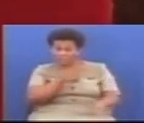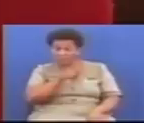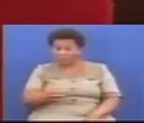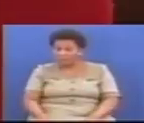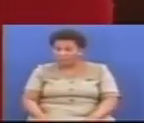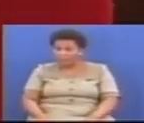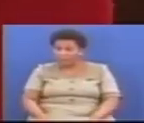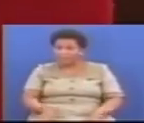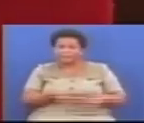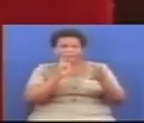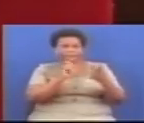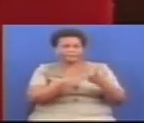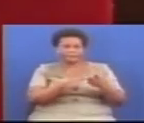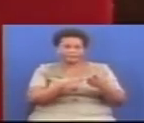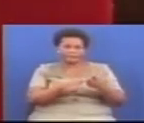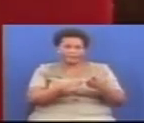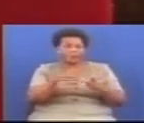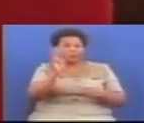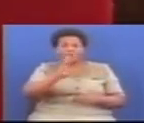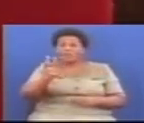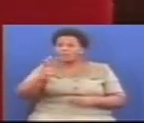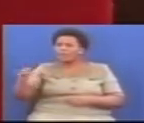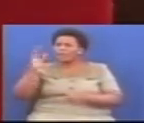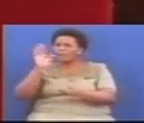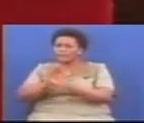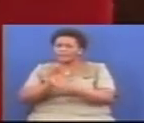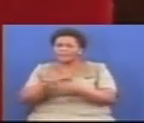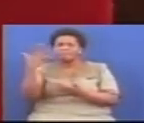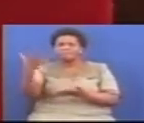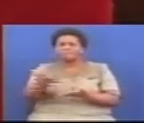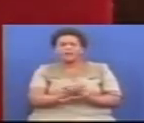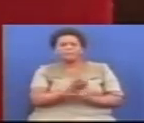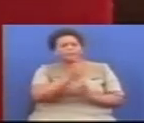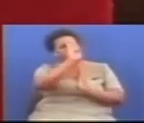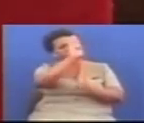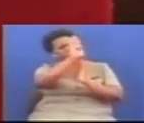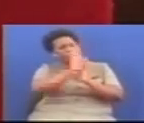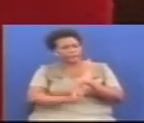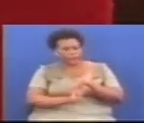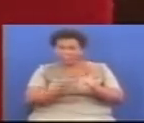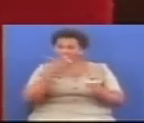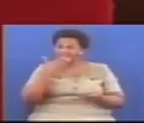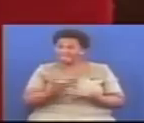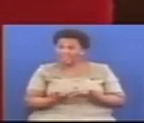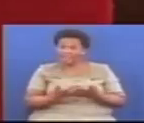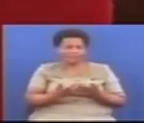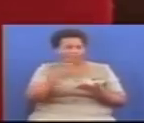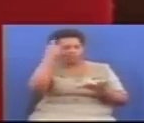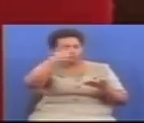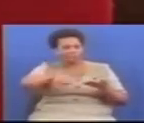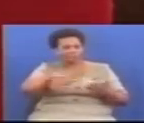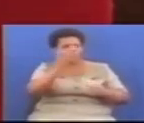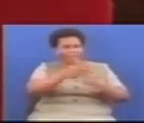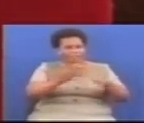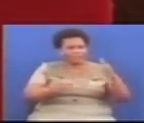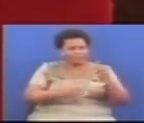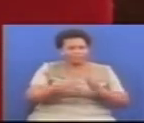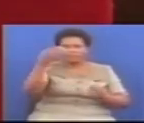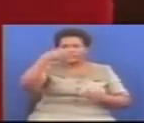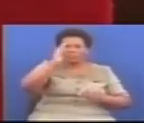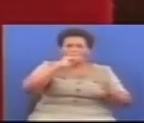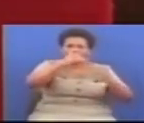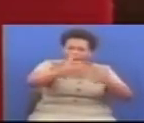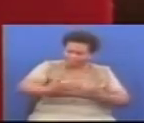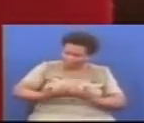sasa mapato yake yamechukuliwa na serikali ikiwemo kodi ya majengo pale Mtwara Mjini na nchi mzima kiujumla, ambayo